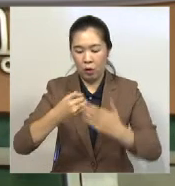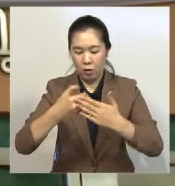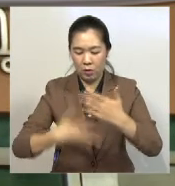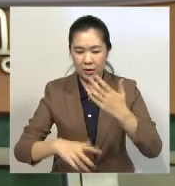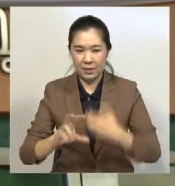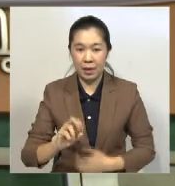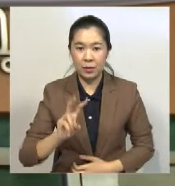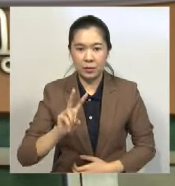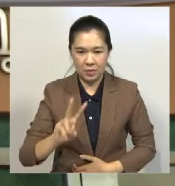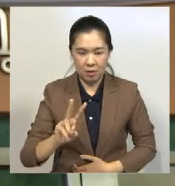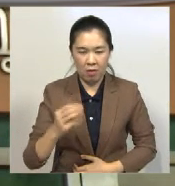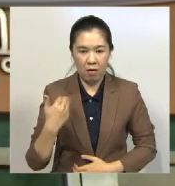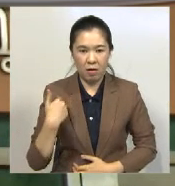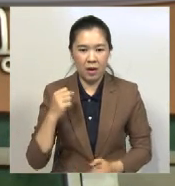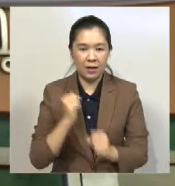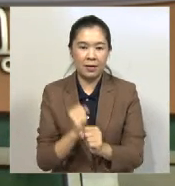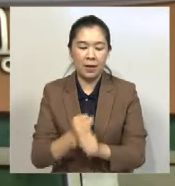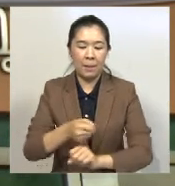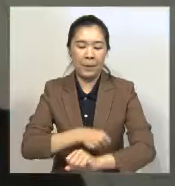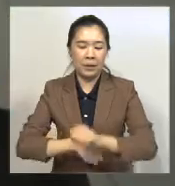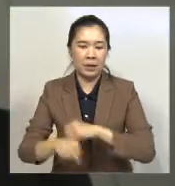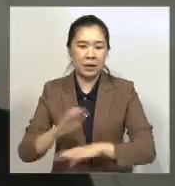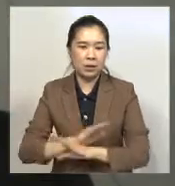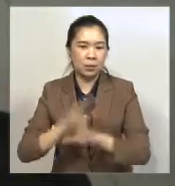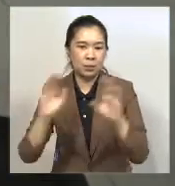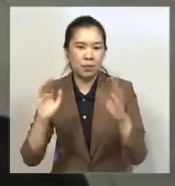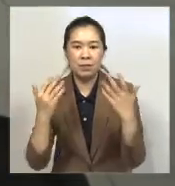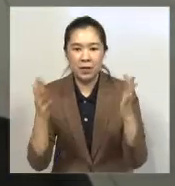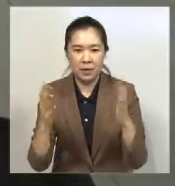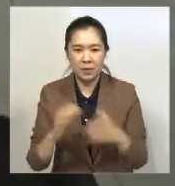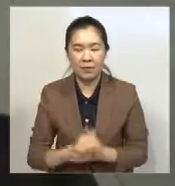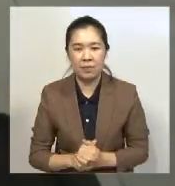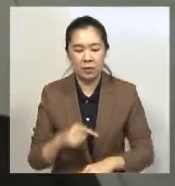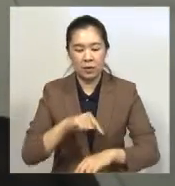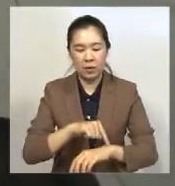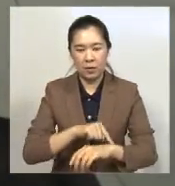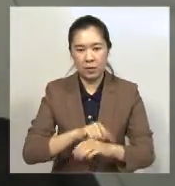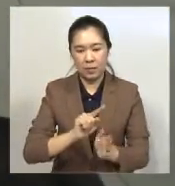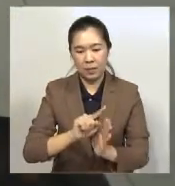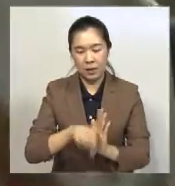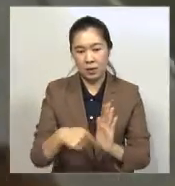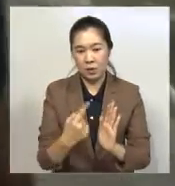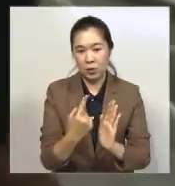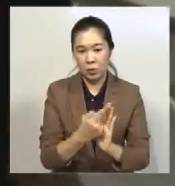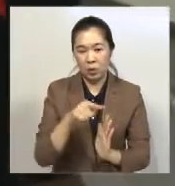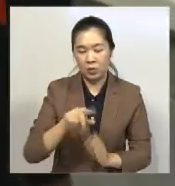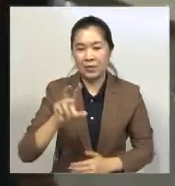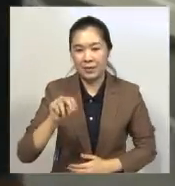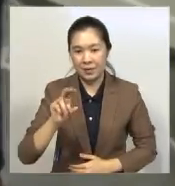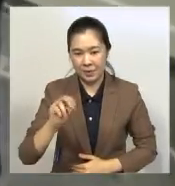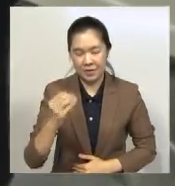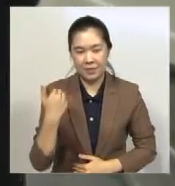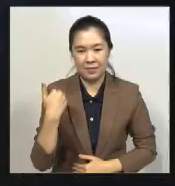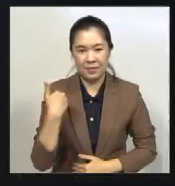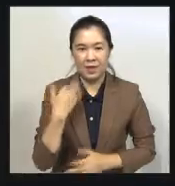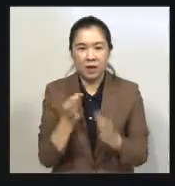สื่อแต่ไม่ต้องยุติการปฏิบัติหน้าที่โดยใช้เวลาประมาณชั่วโมงครึ่งค่ะในการชี้แจงต่อนายช